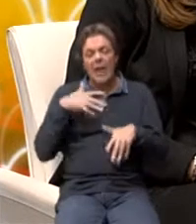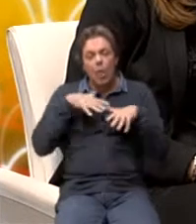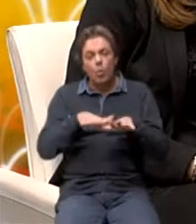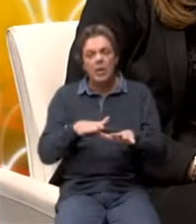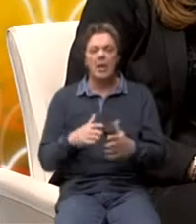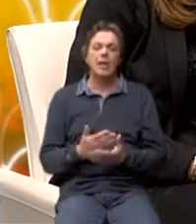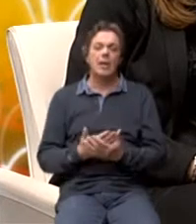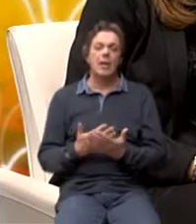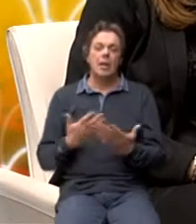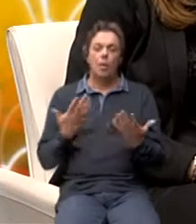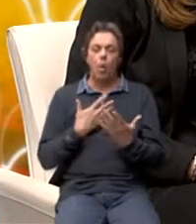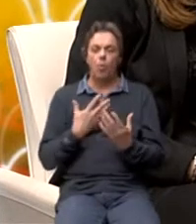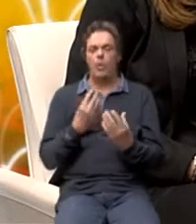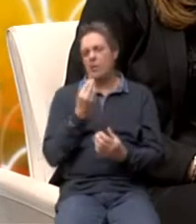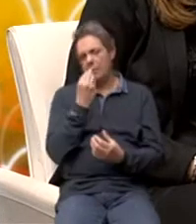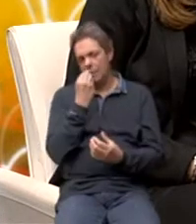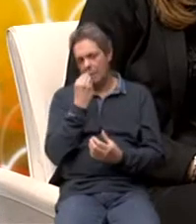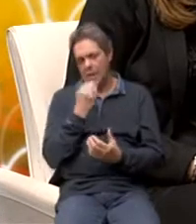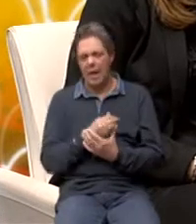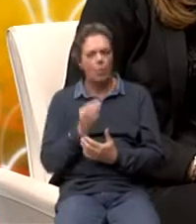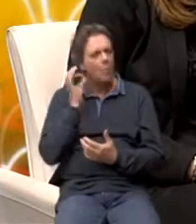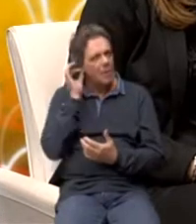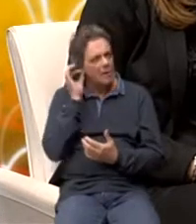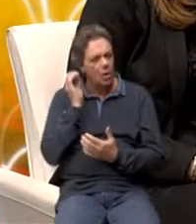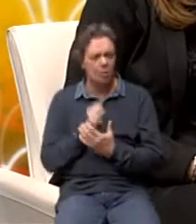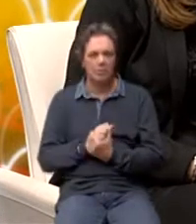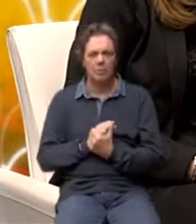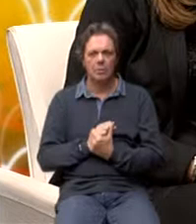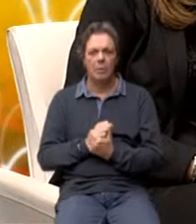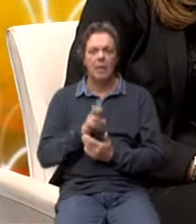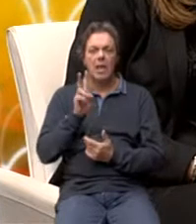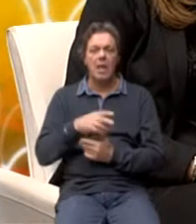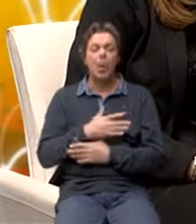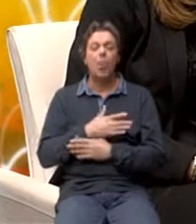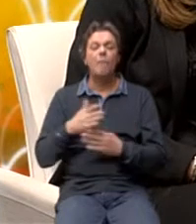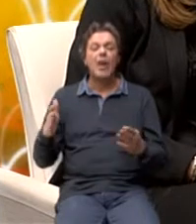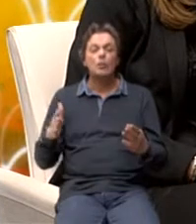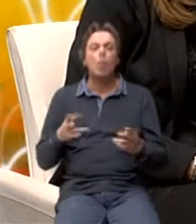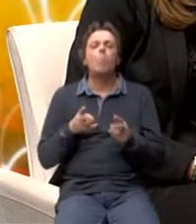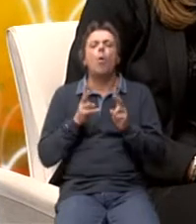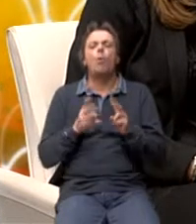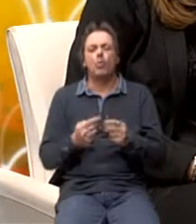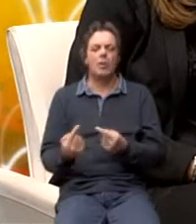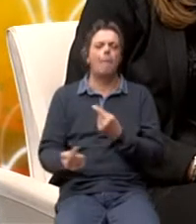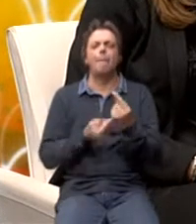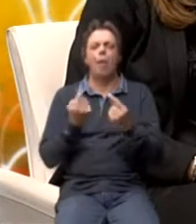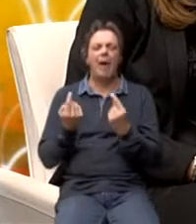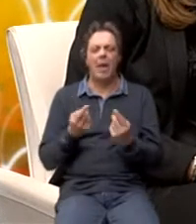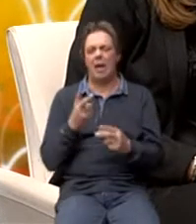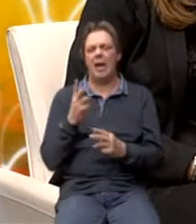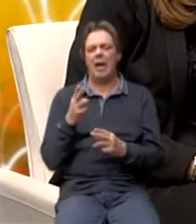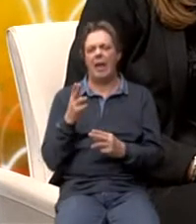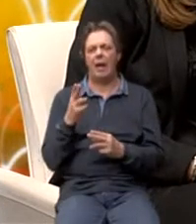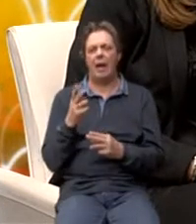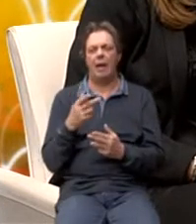koji konzumiraju meso imaju veću incidenciju pojave